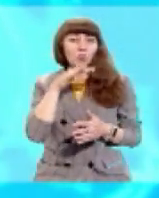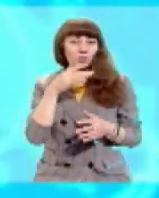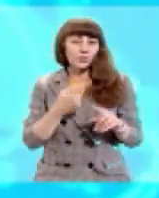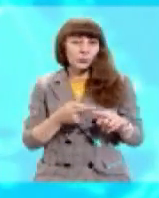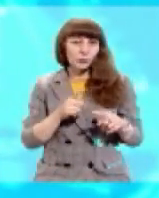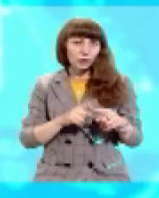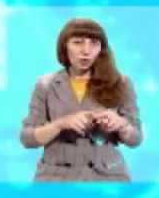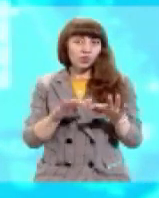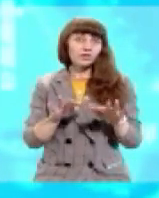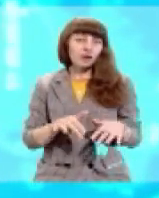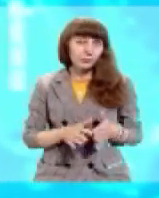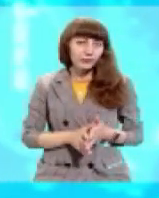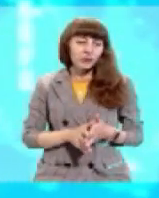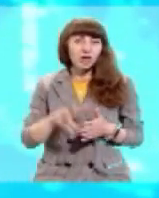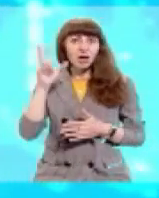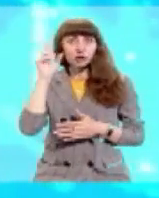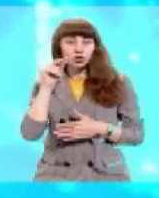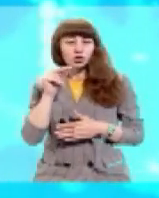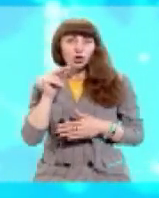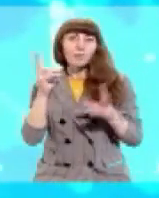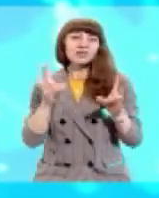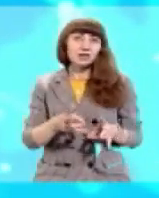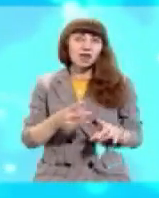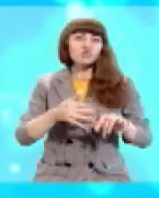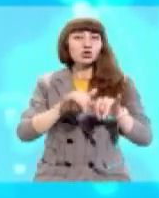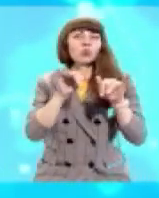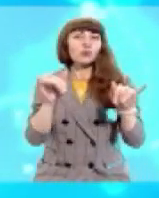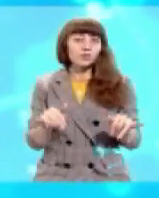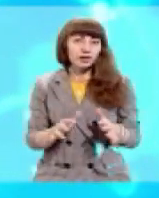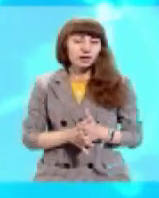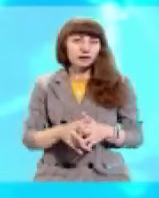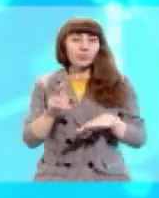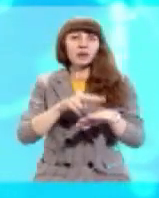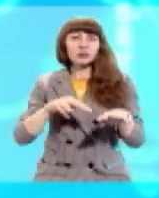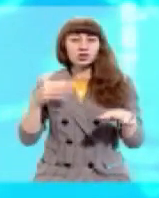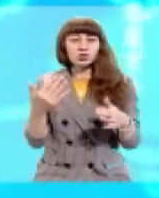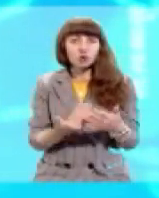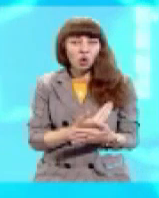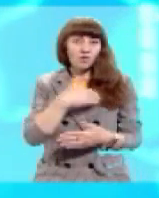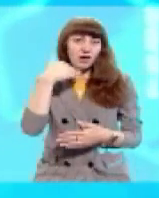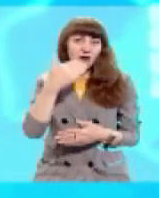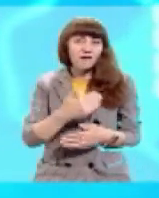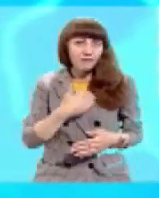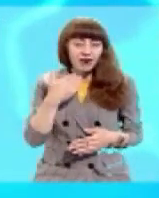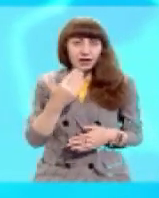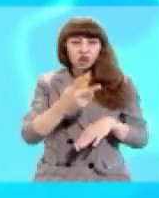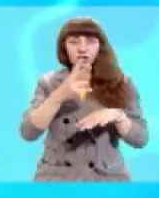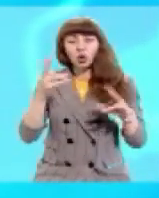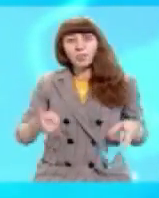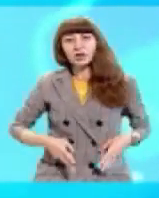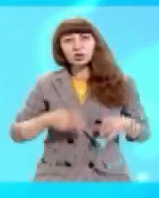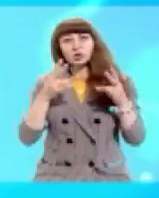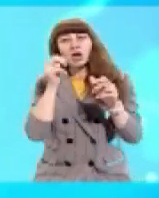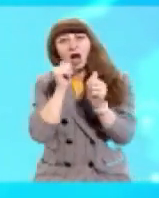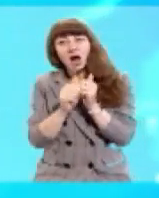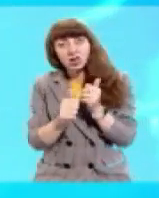тірнектеп жинаған қарт кісі 500 мың теңгесінен айырылып қалды. Құқық қорғаушылар қылмыскерлер күн сайын алдаудың түрлі тәсілдерін ойлап табатындарын